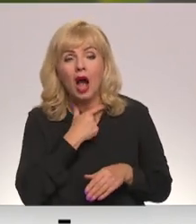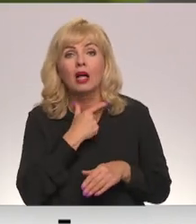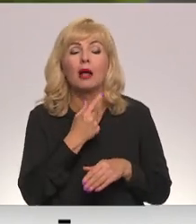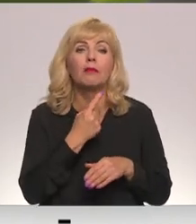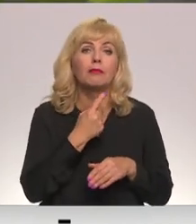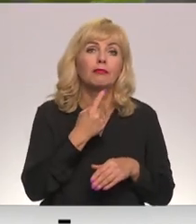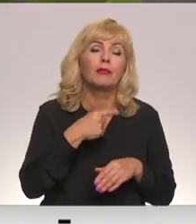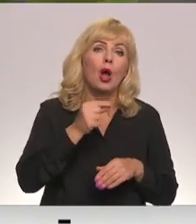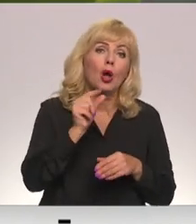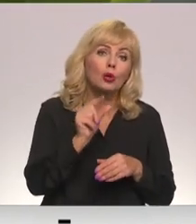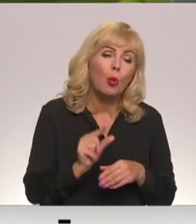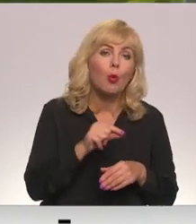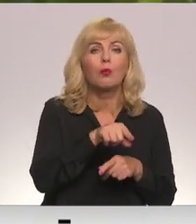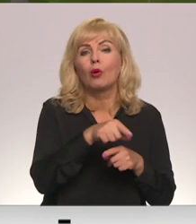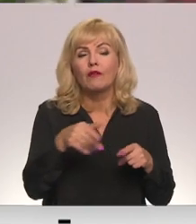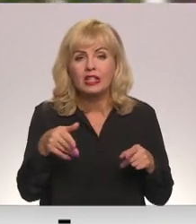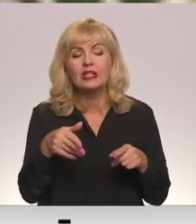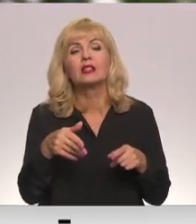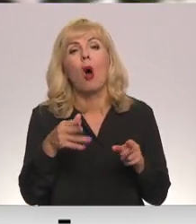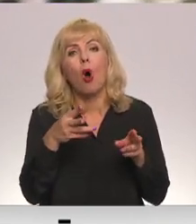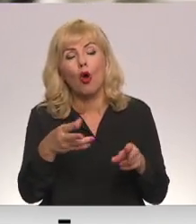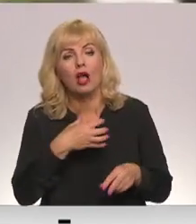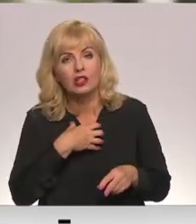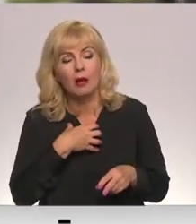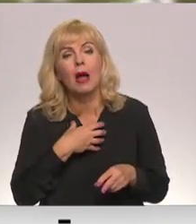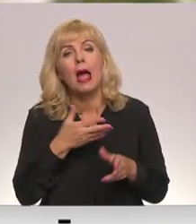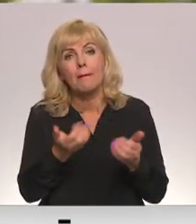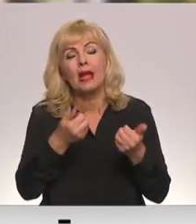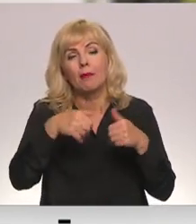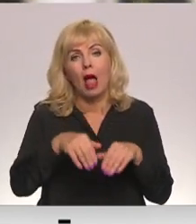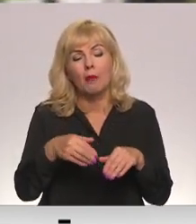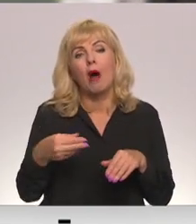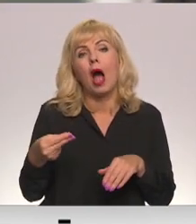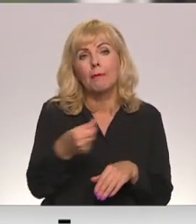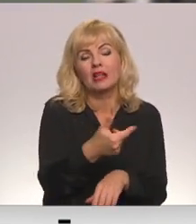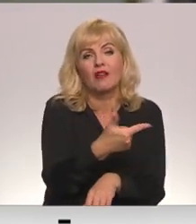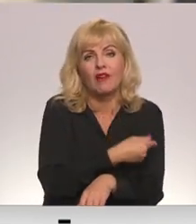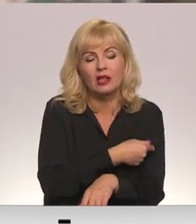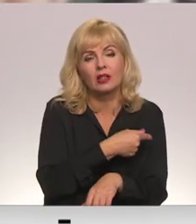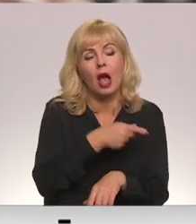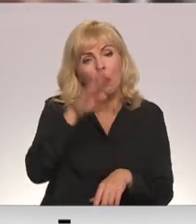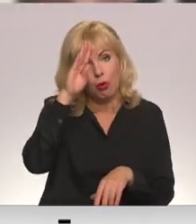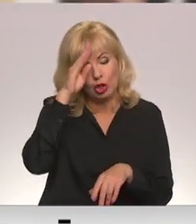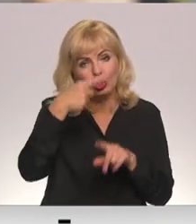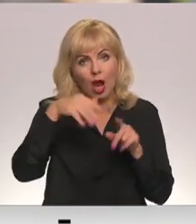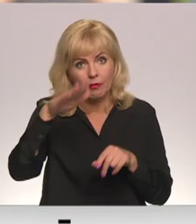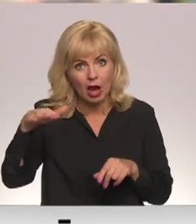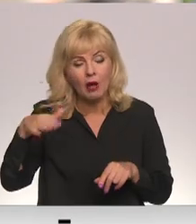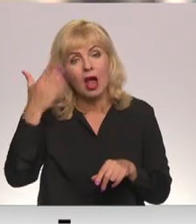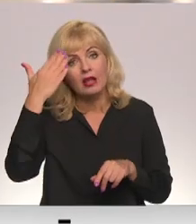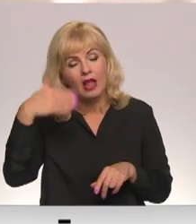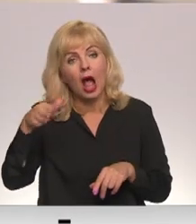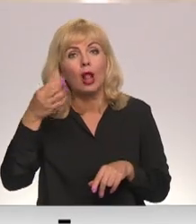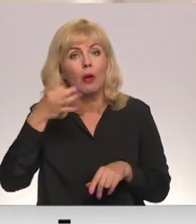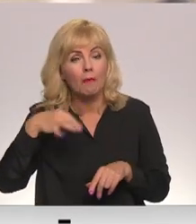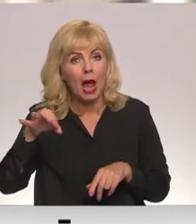citas onkoloģiskas saslimšanas, pieņems lēmums šo vakcīnu apmaksāt arī pusaugu zēniem. Par iespēju vakcinēt gan dēlu, gan meitu